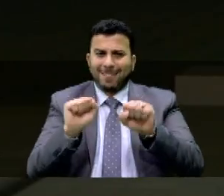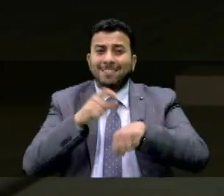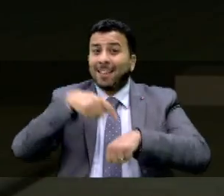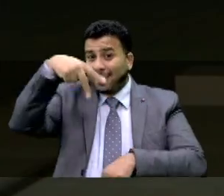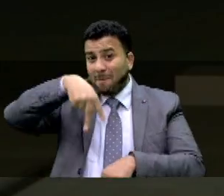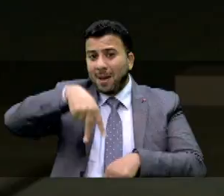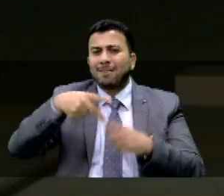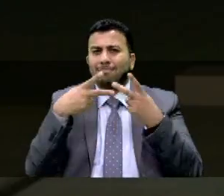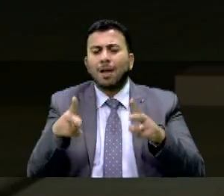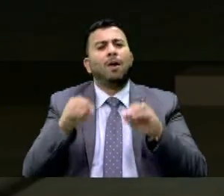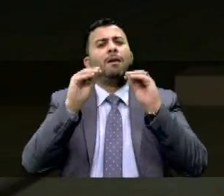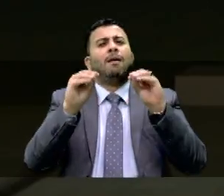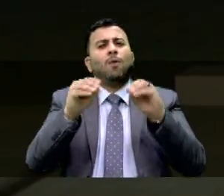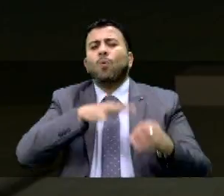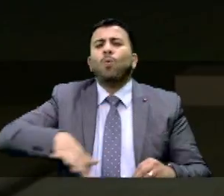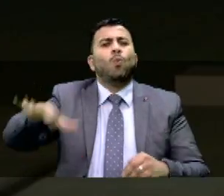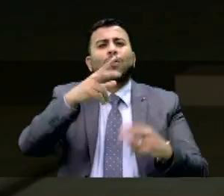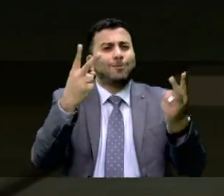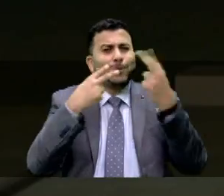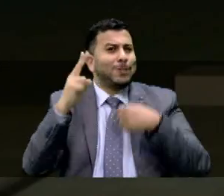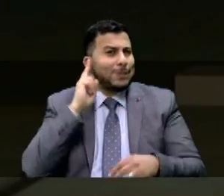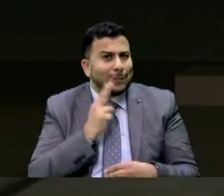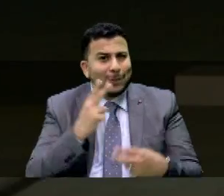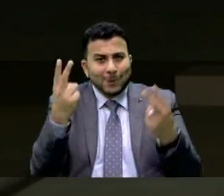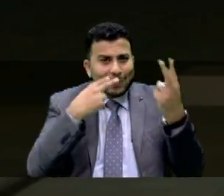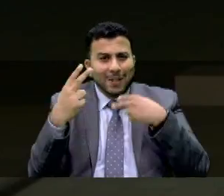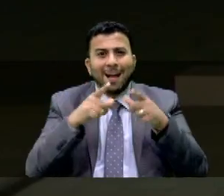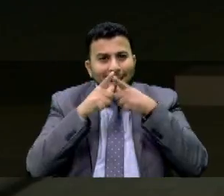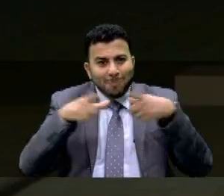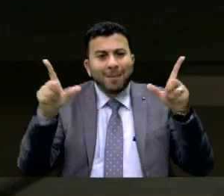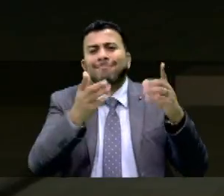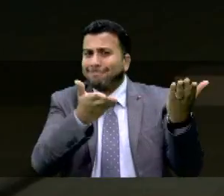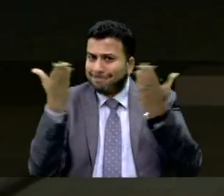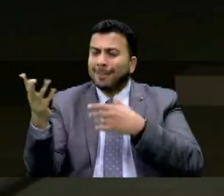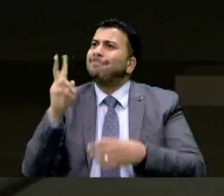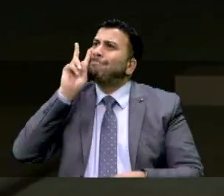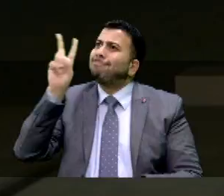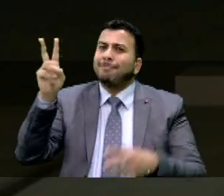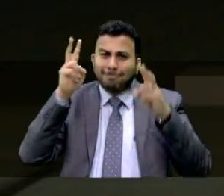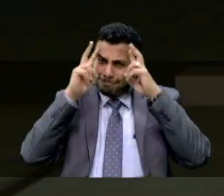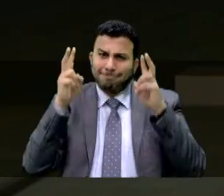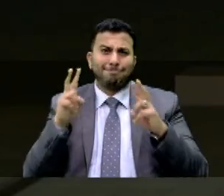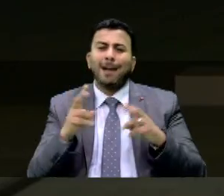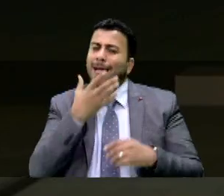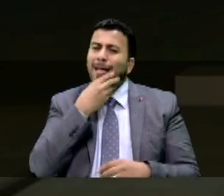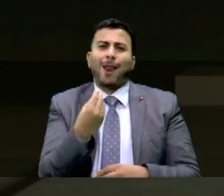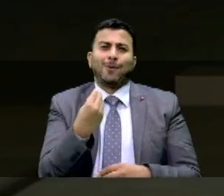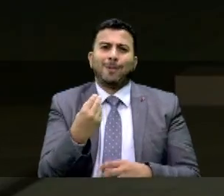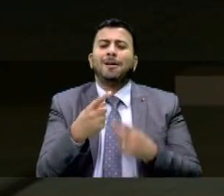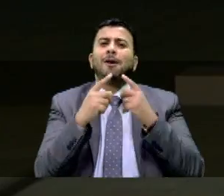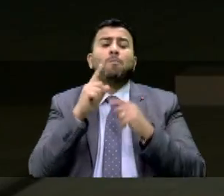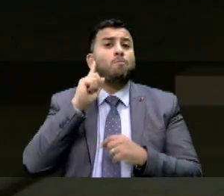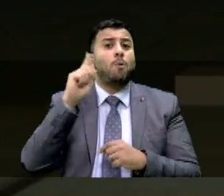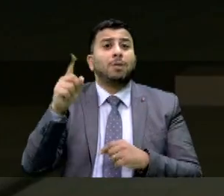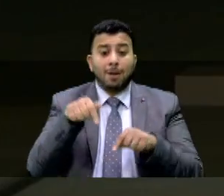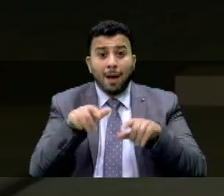المتحدة، والدعوة موجهة لكم جميع مشاهدين أخبار الدار للحضور والاستمتاع أو بمشاهدة البث المباشر الذي سوف